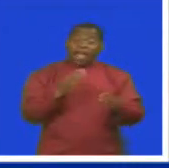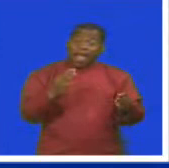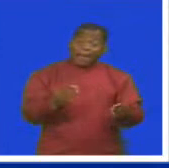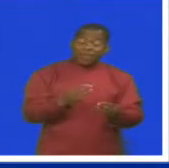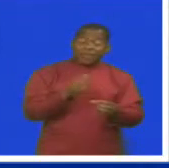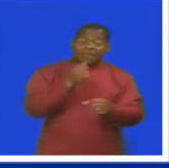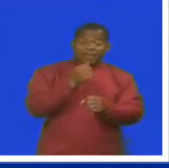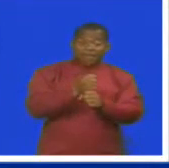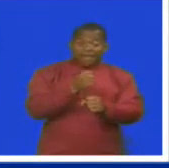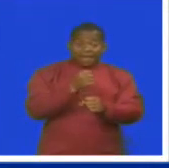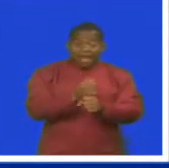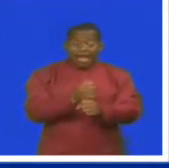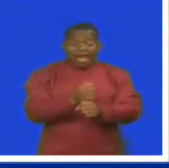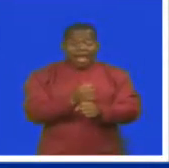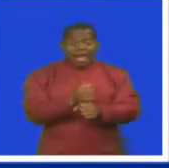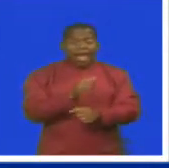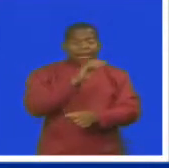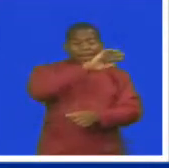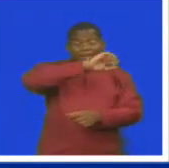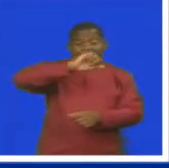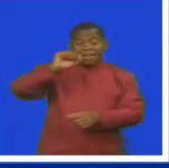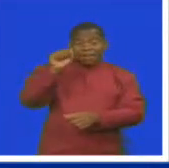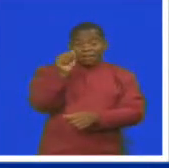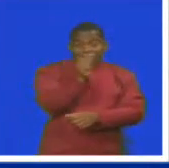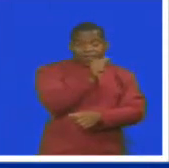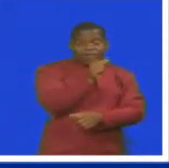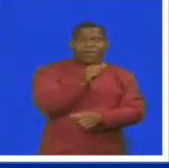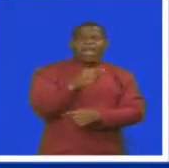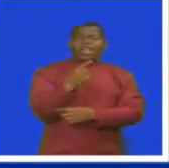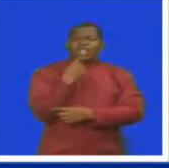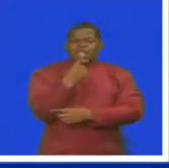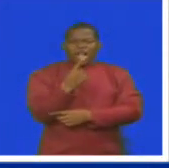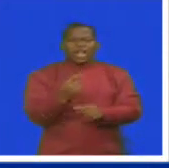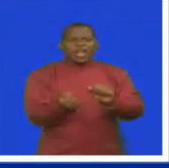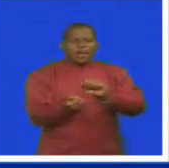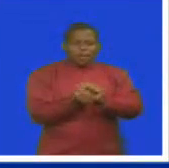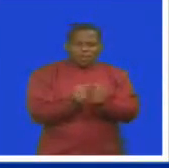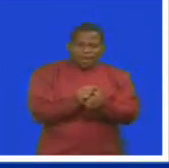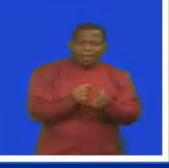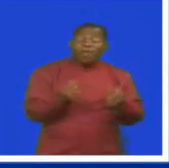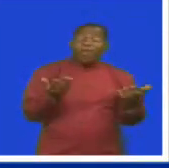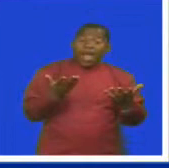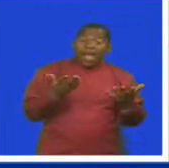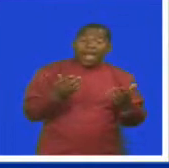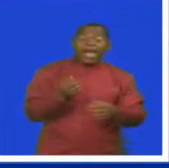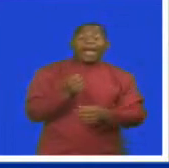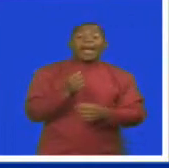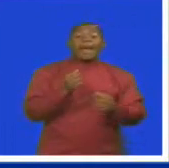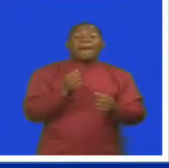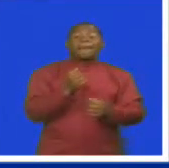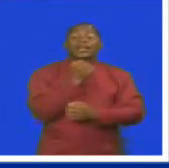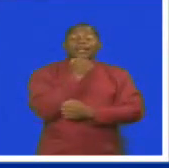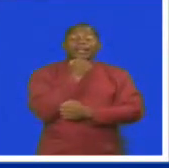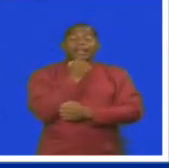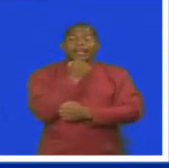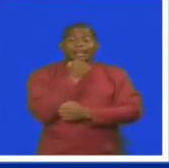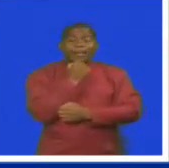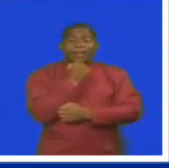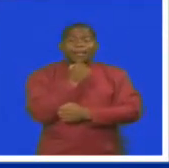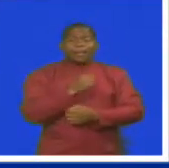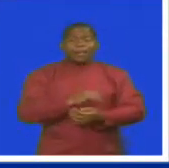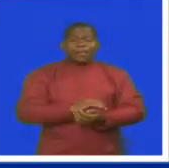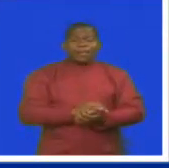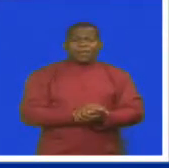Bakhona kusuke enhlangano babheka amanzini afika amanzini abakhona ukurithela babuya enhlangano. Bese bayahamba bayozama apha emhlaleni. Emhlaleni sebayabacosha